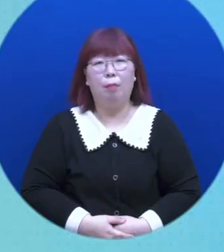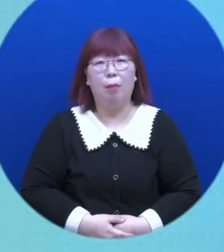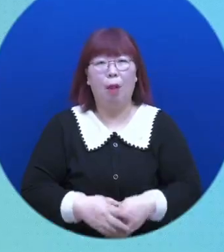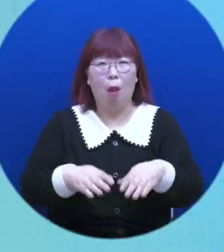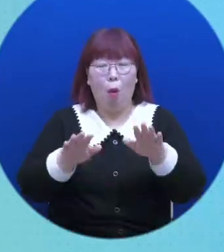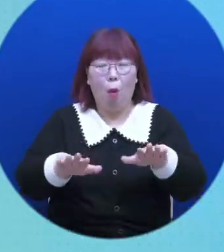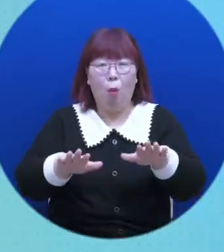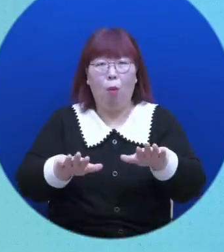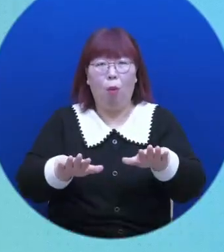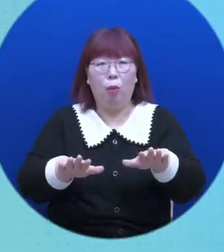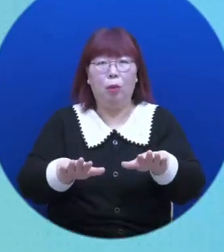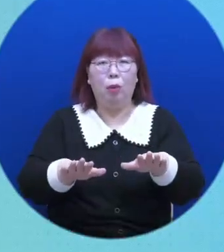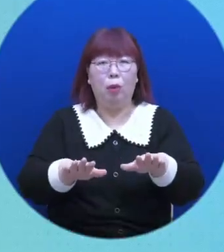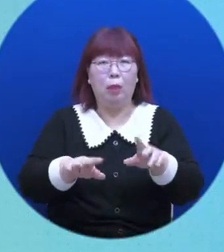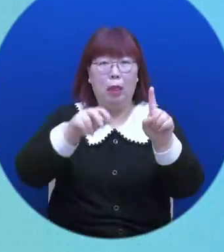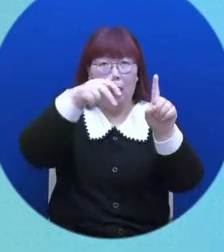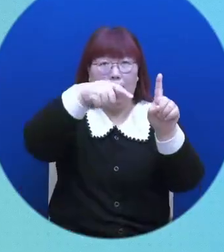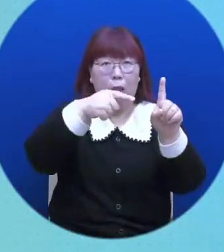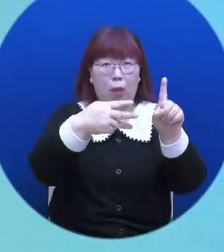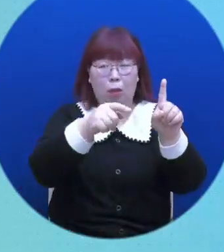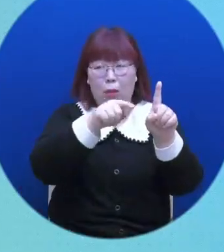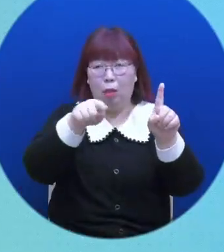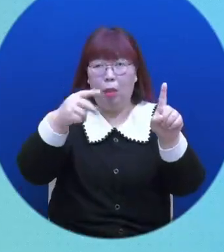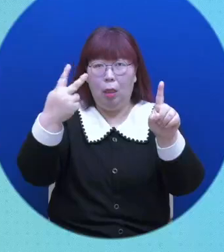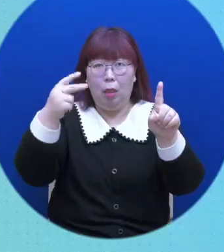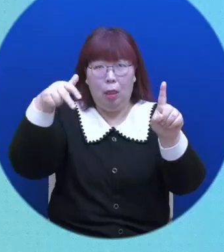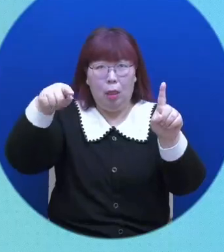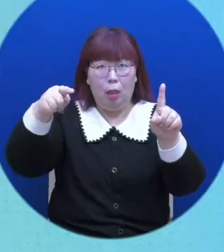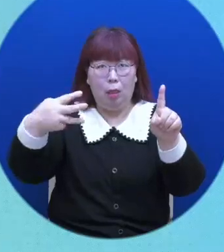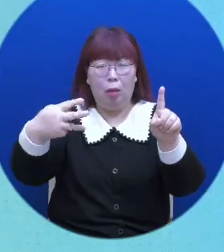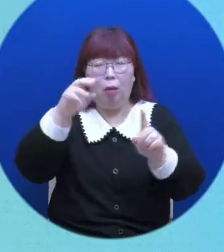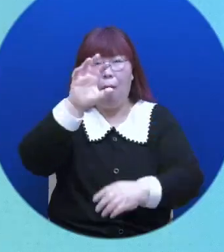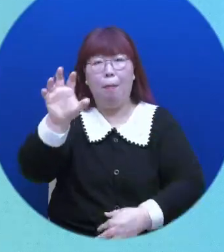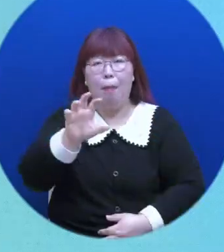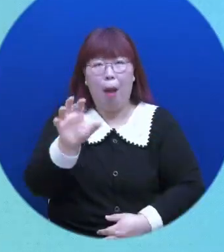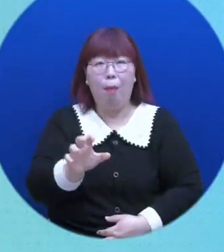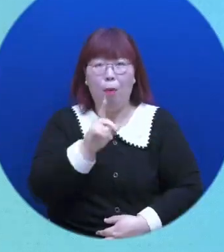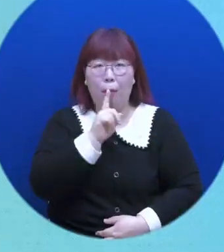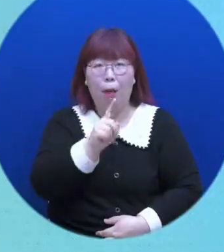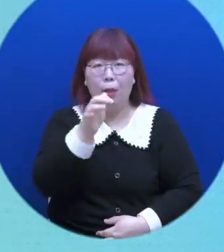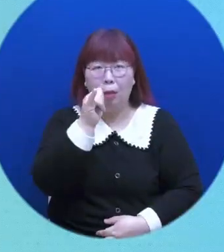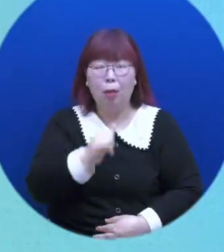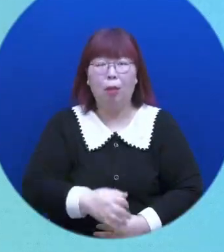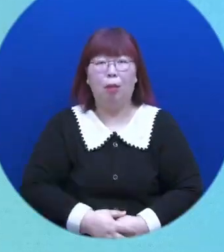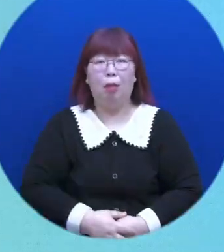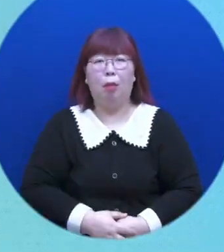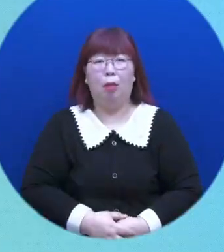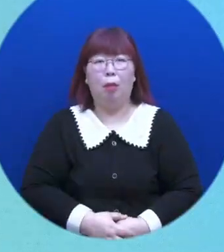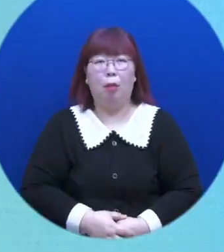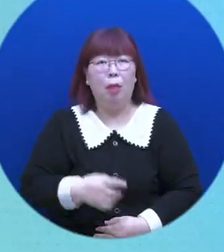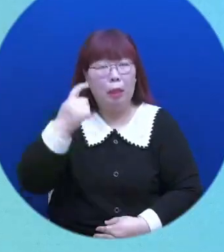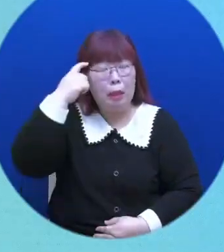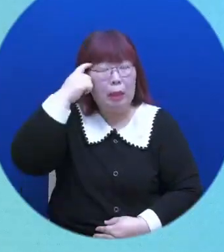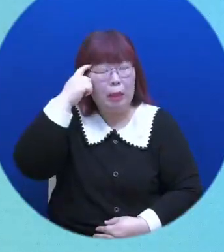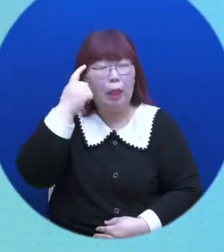오늘 본문 1절과 2절에 반복하는 말씀이 있잖아요. 생각하여